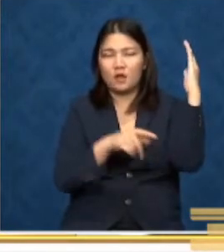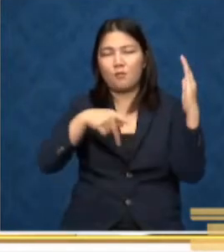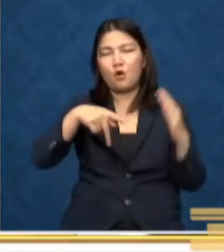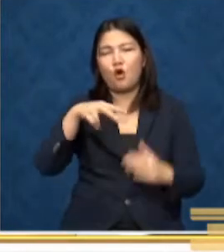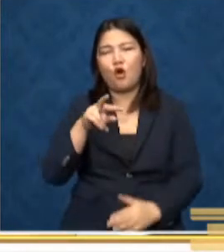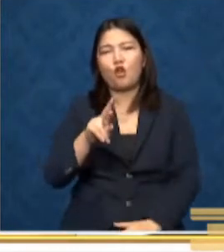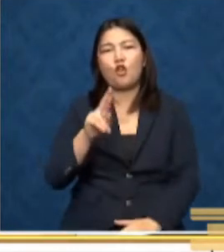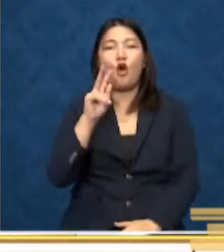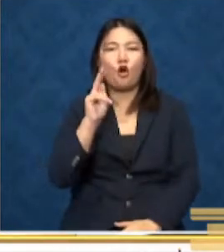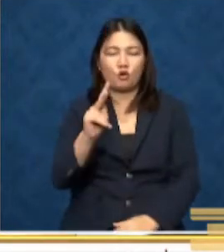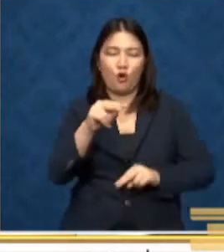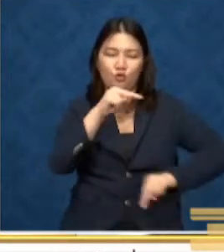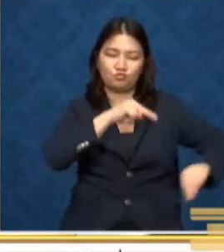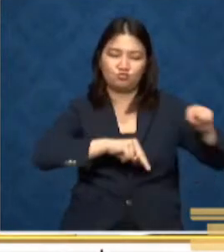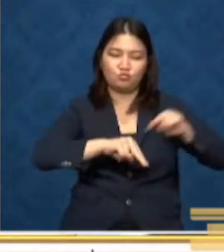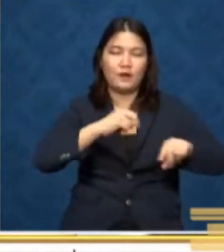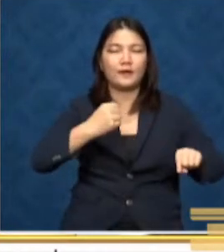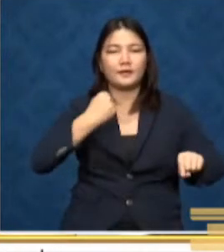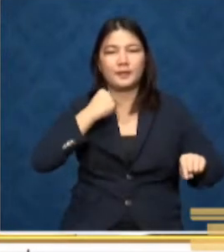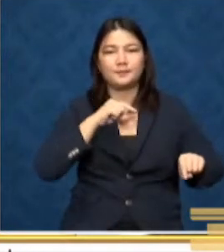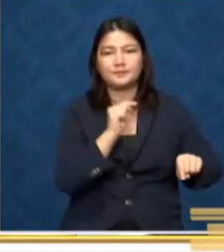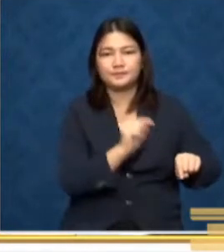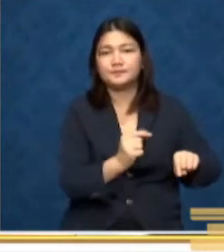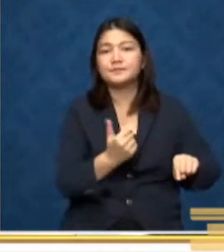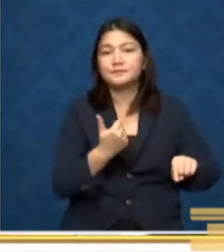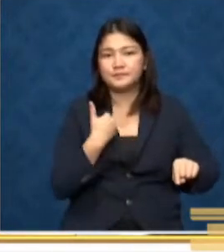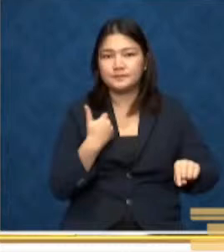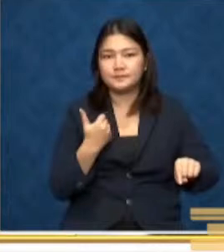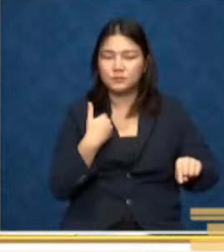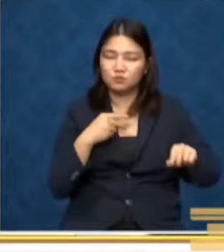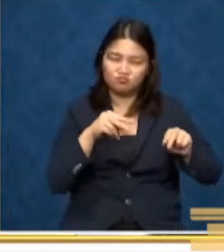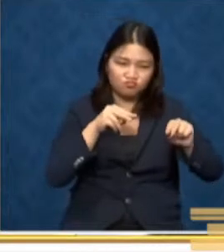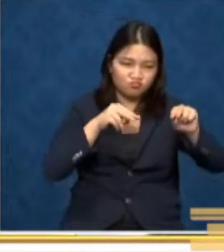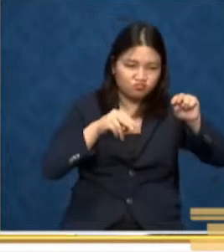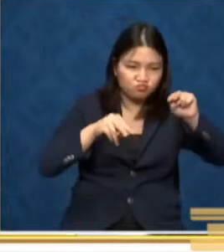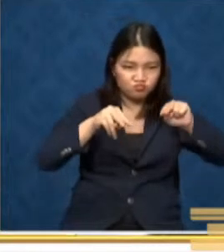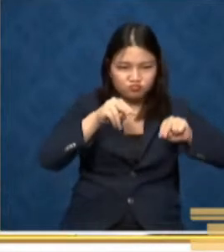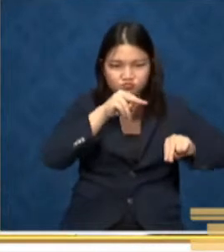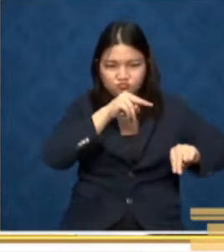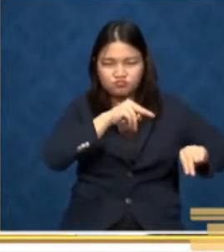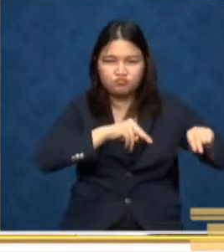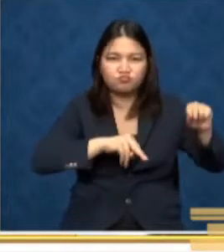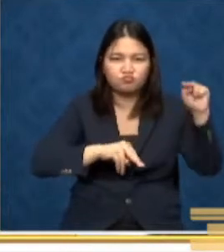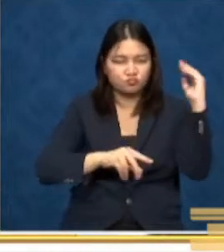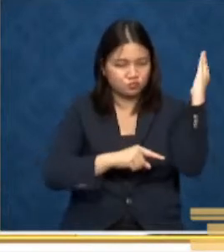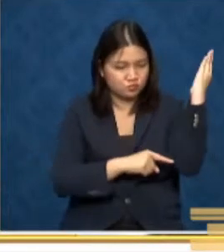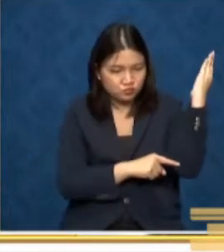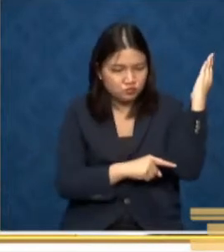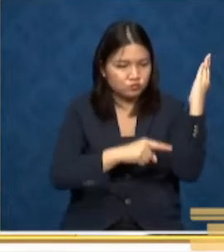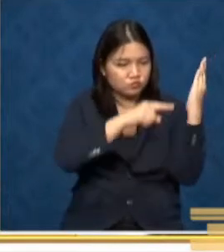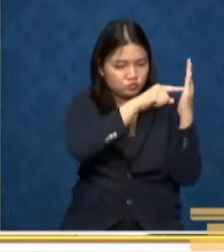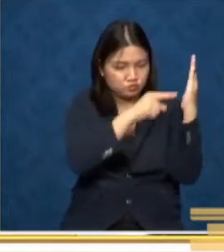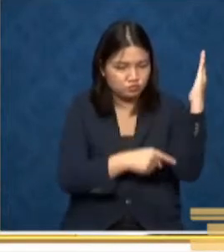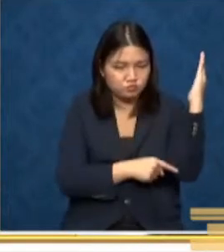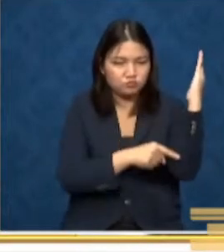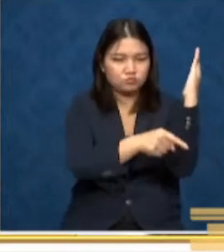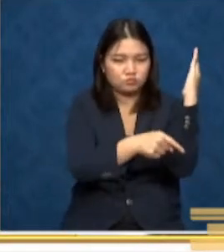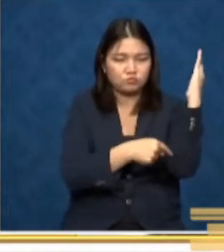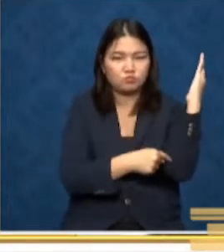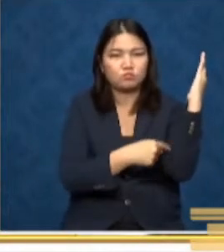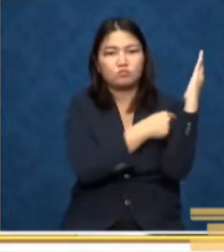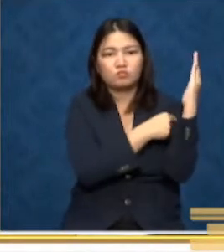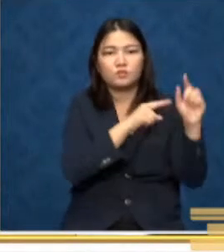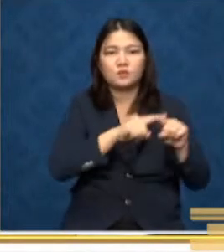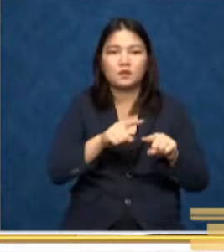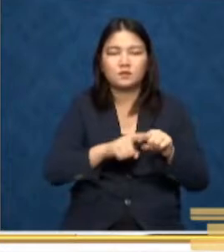ศึกมีการเข้มงวดกวดขันการเดินทางไปมาถ้าคนเหล่านี้ถูกกล่าว